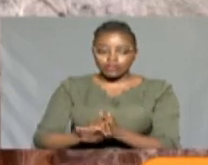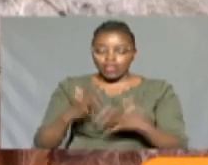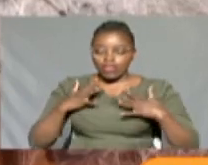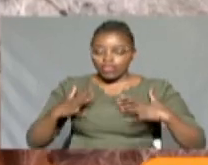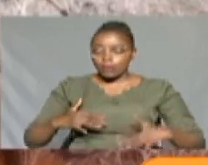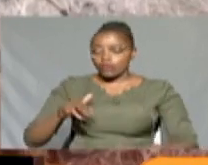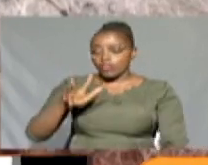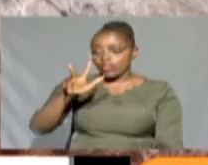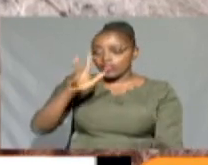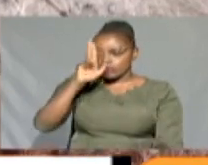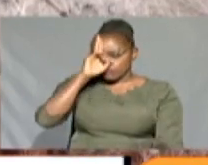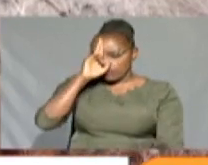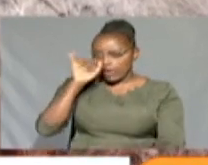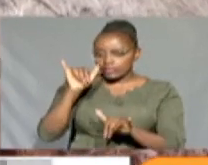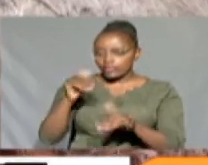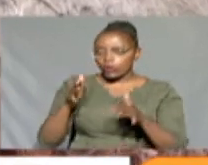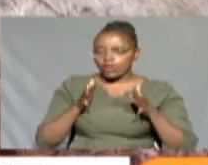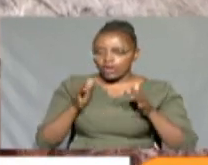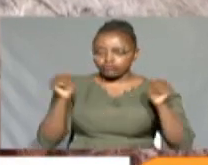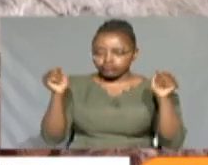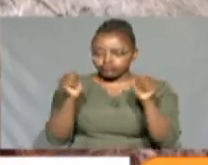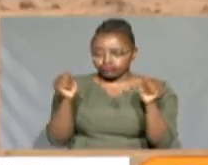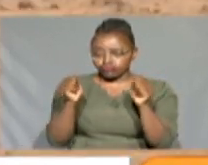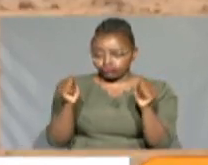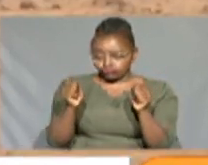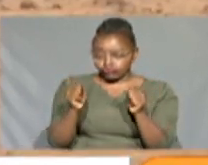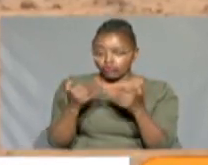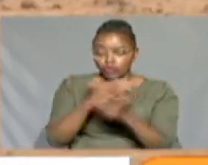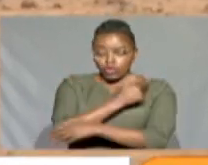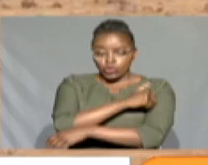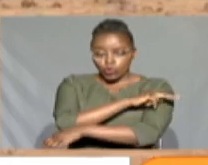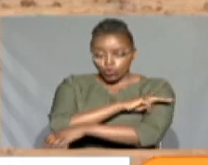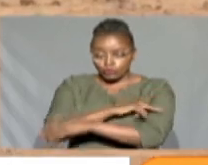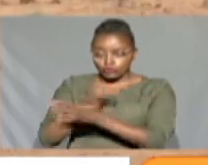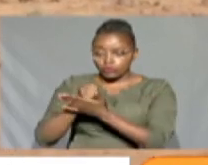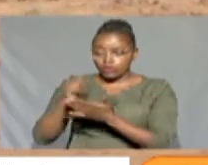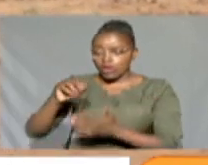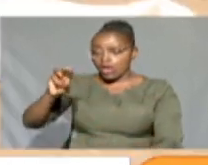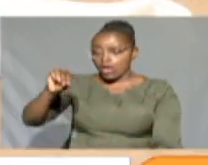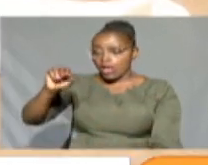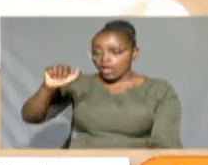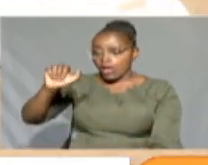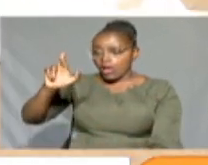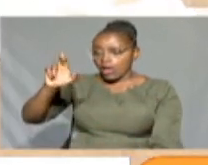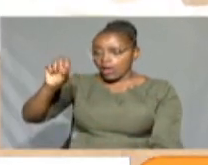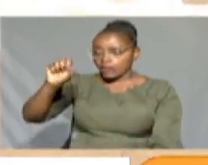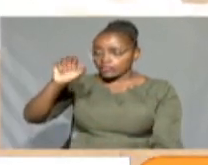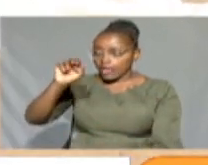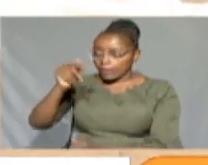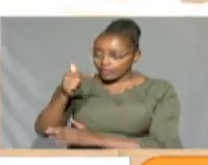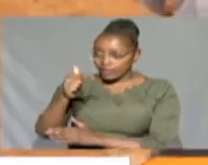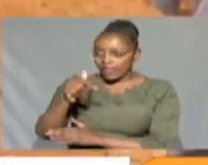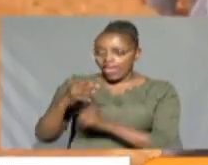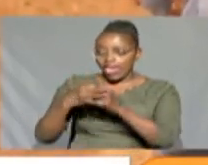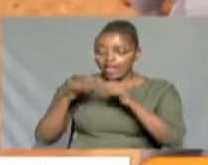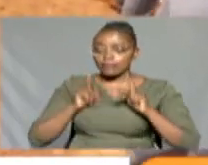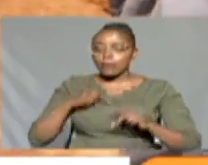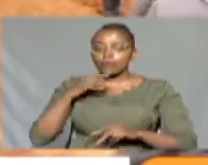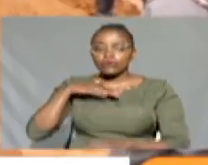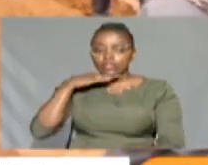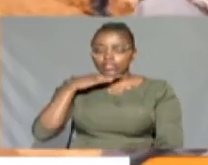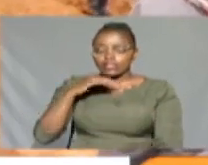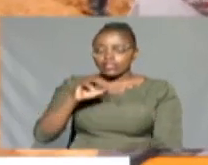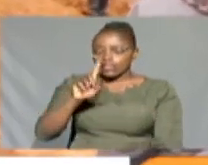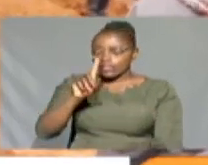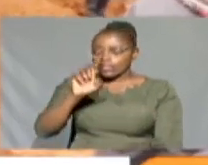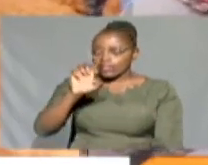maafisa hao watatu ikisalia katika chumba cha kuhifadhia maiti katika hospitali ya rufaa ya Marsabit, watu 8 waliofariki katika eneo la Diid